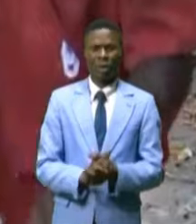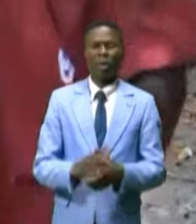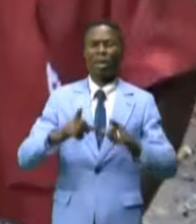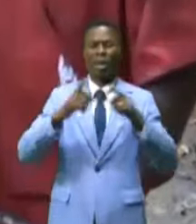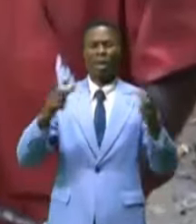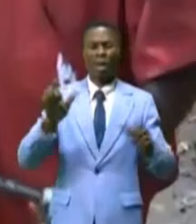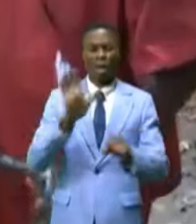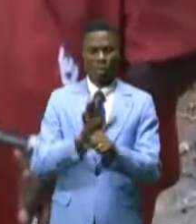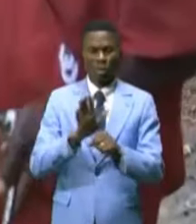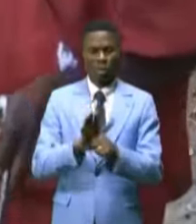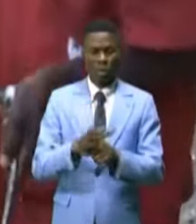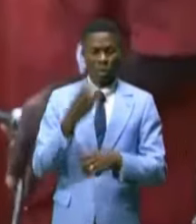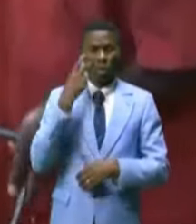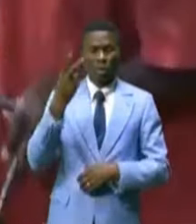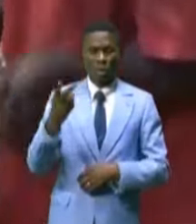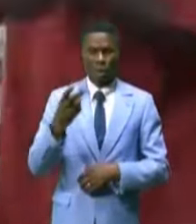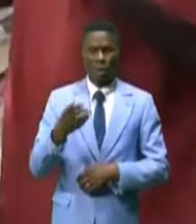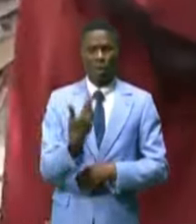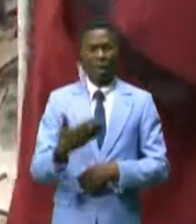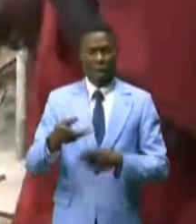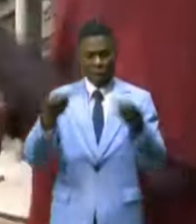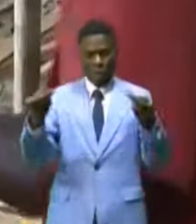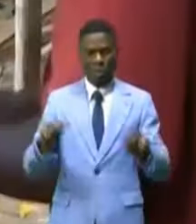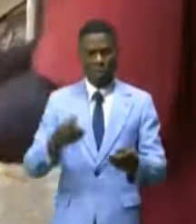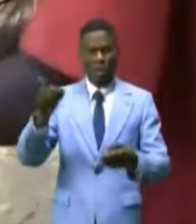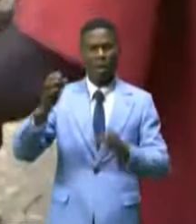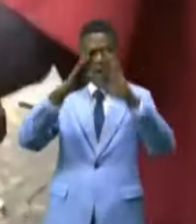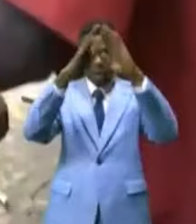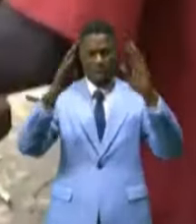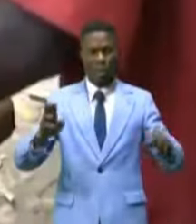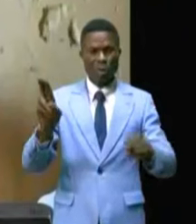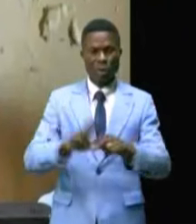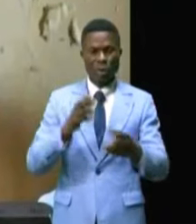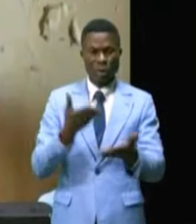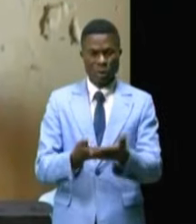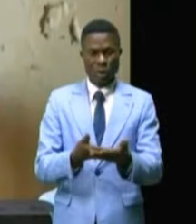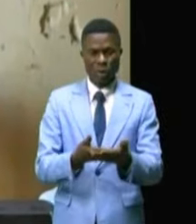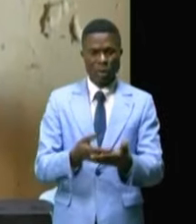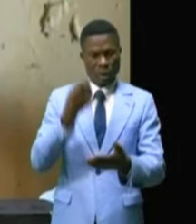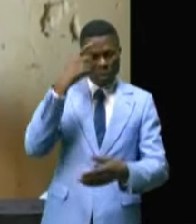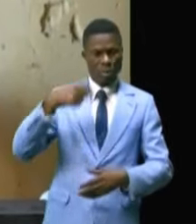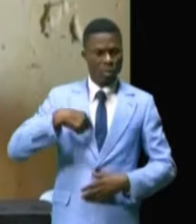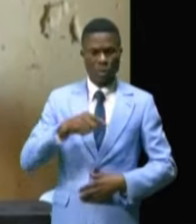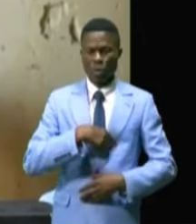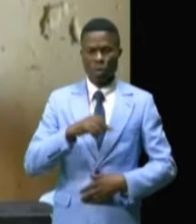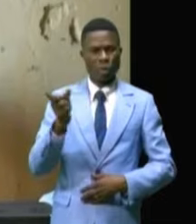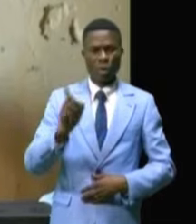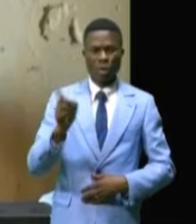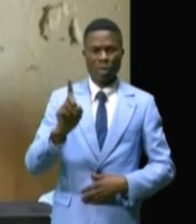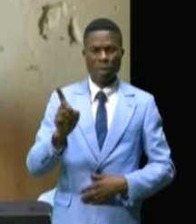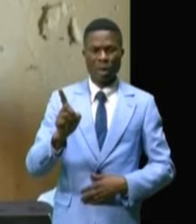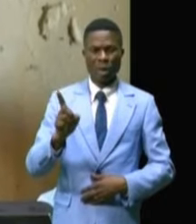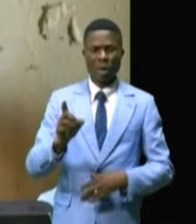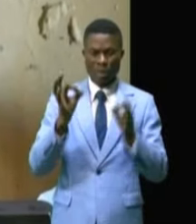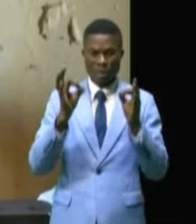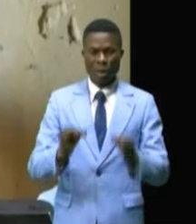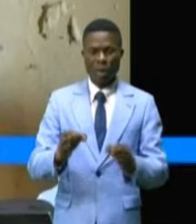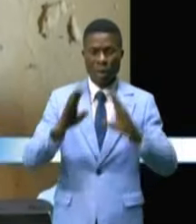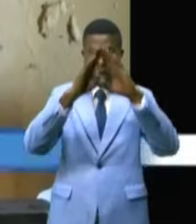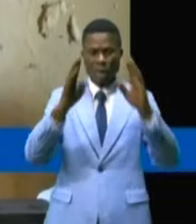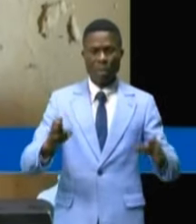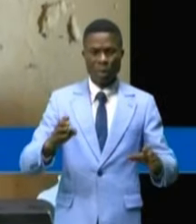surtout, vous voyez quand même les conditions d'accueil. Les bâtiments que nous utilisons ici, ce n'est pas notre immeuble propre. Donc c'est une